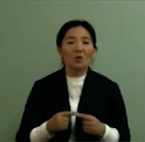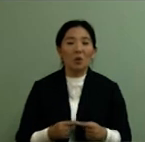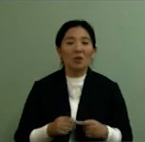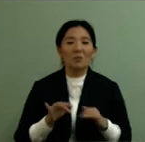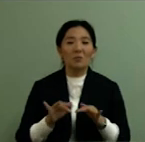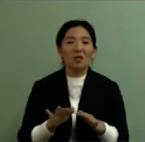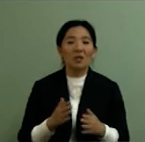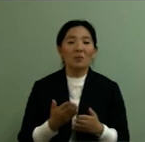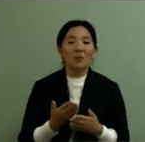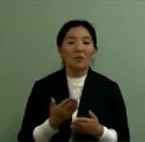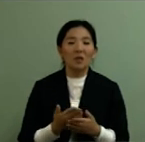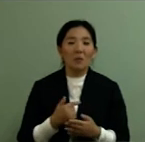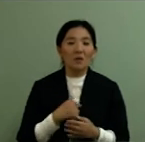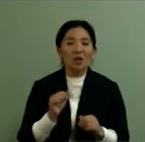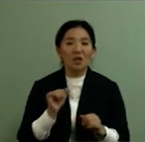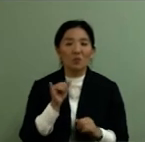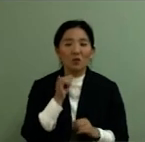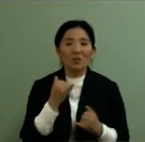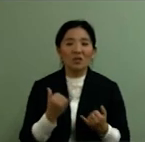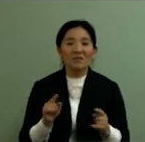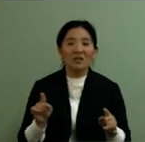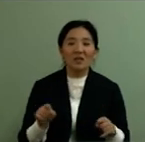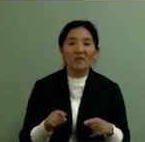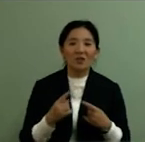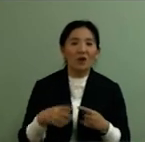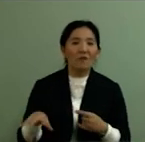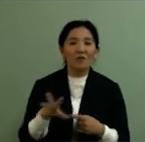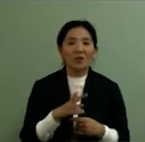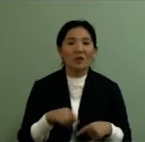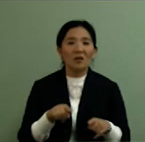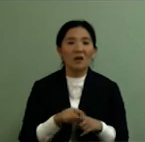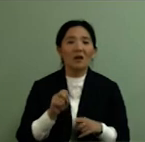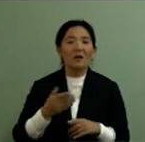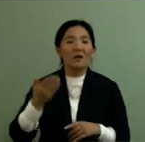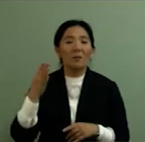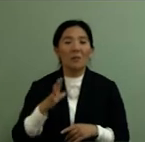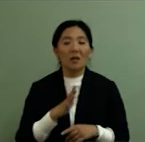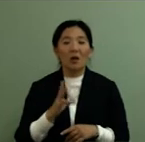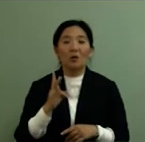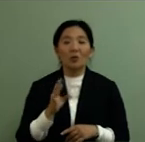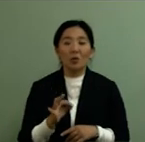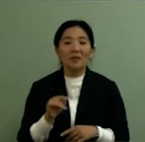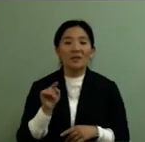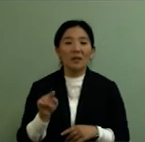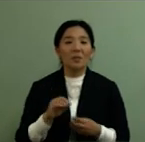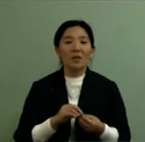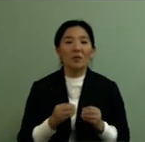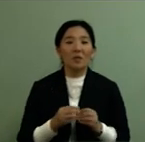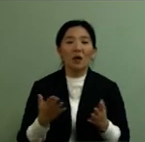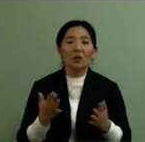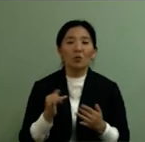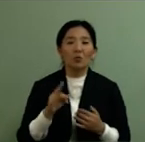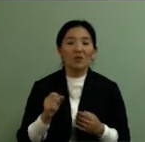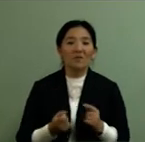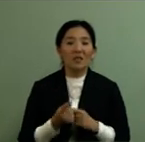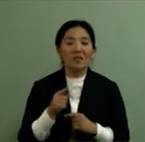меры. Например, мы не можем сейчас восстановить все так, как было, но те проблемы, которые уже